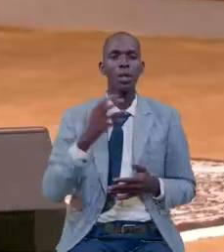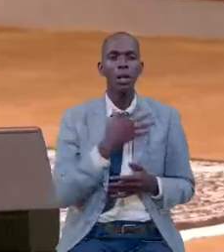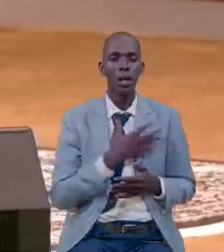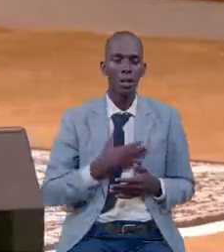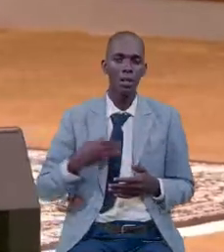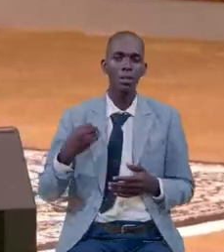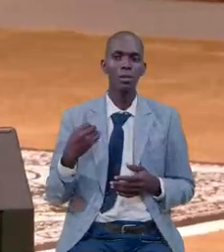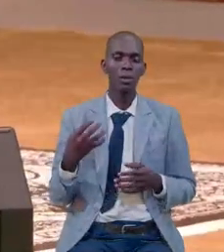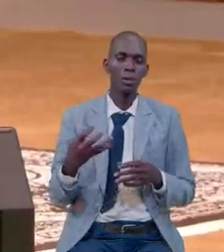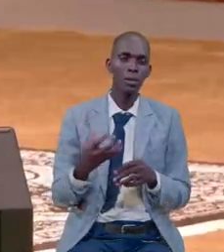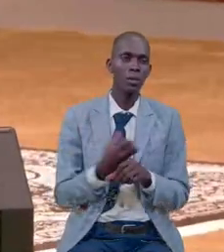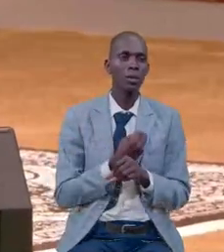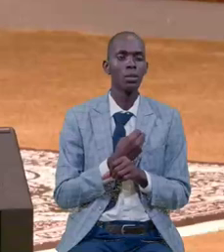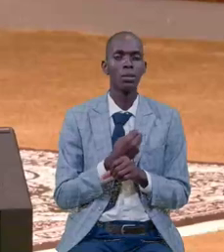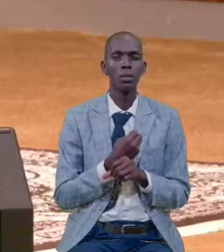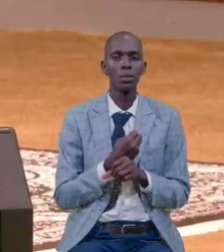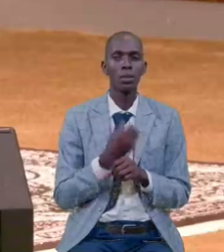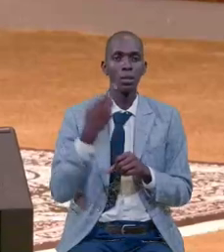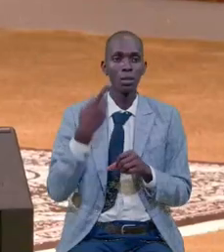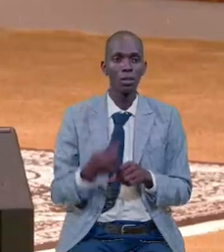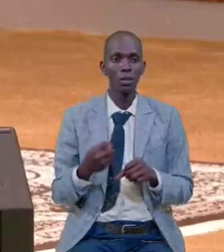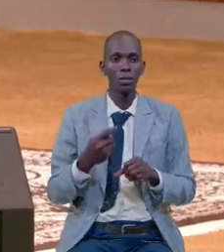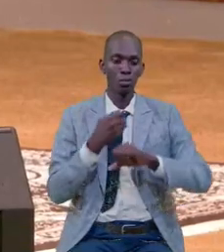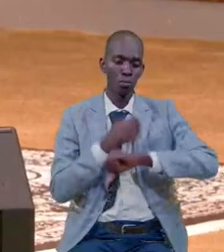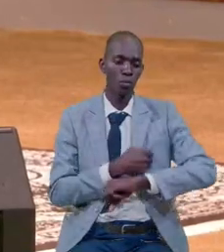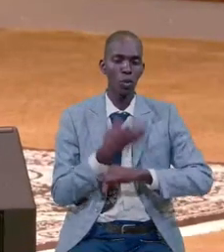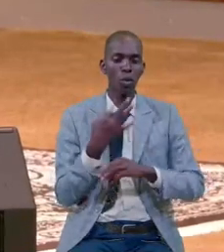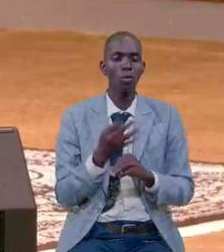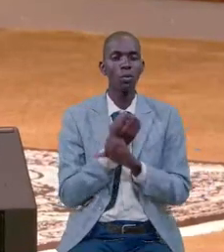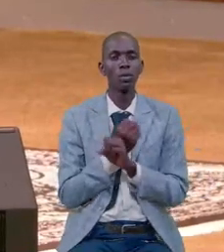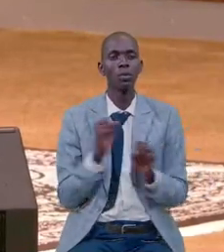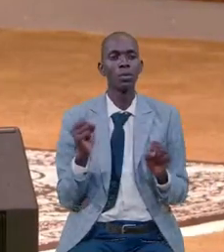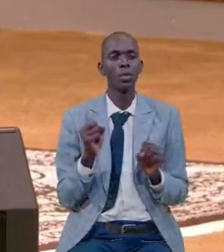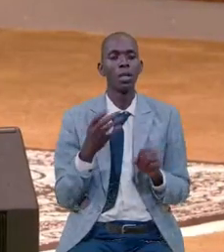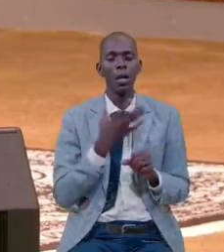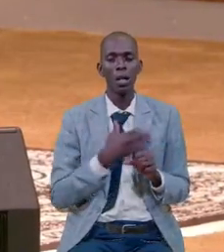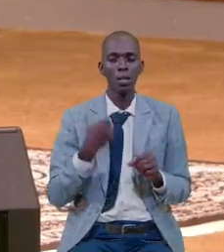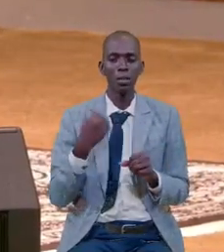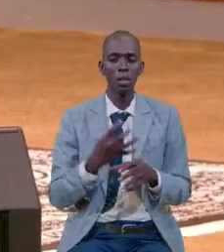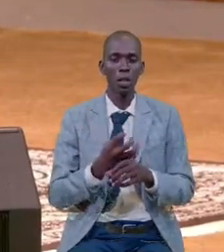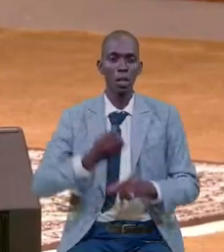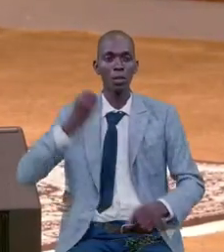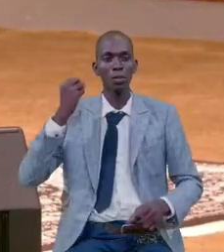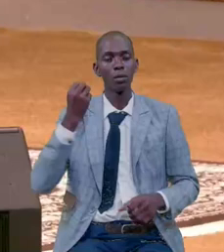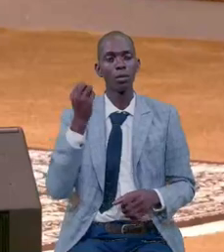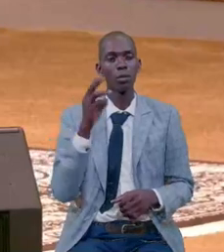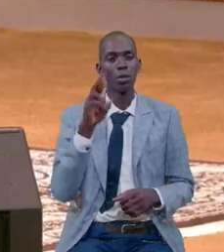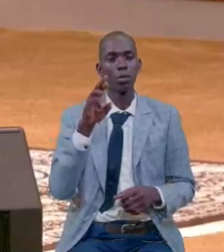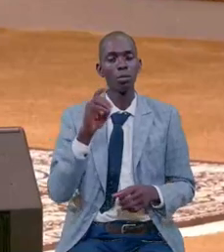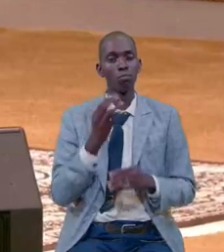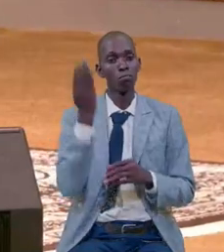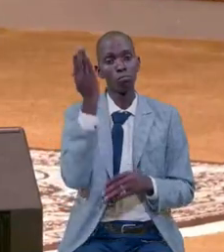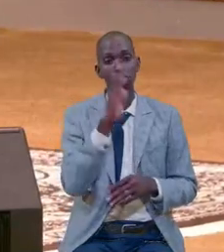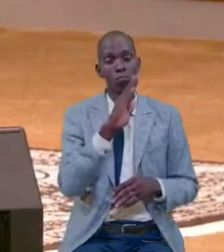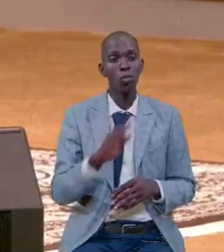Prenez aussi le casque du salut et l'épée de l'esprit qui